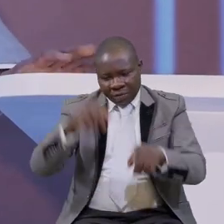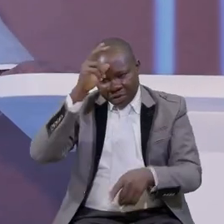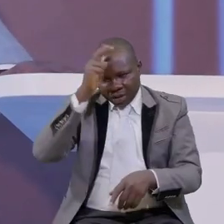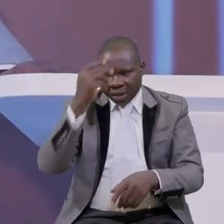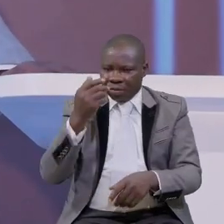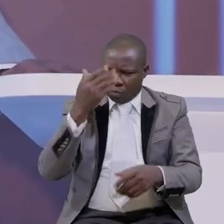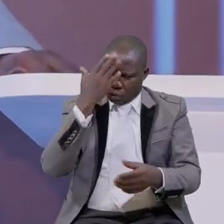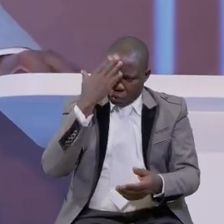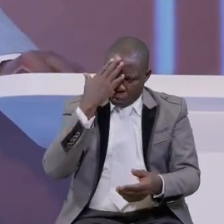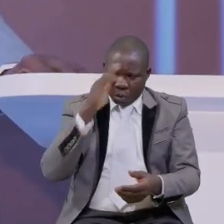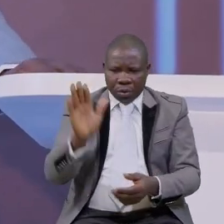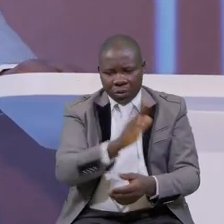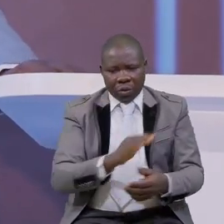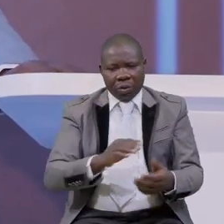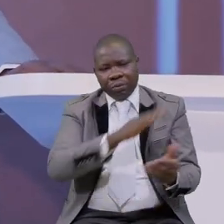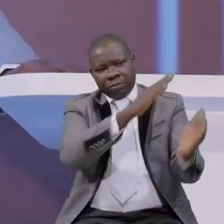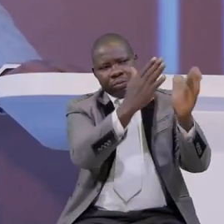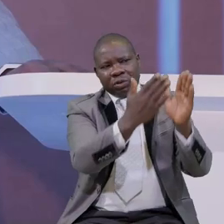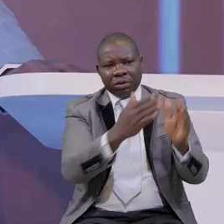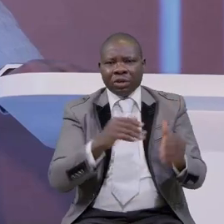va remarquer ta présence.